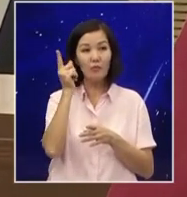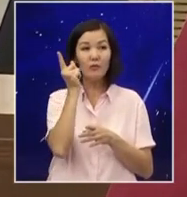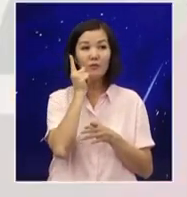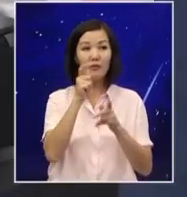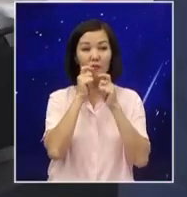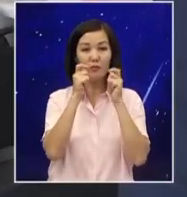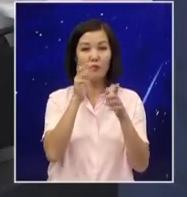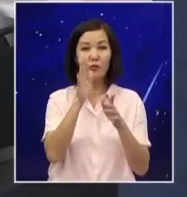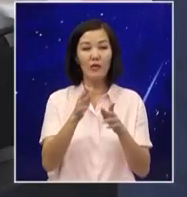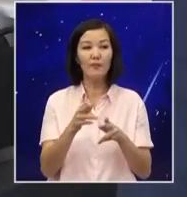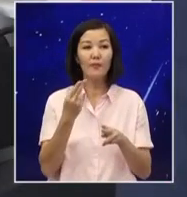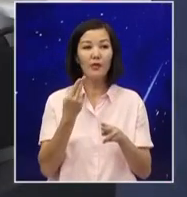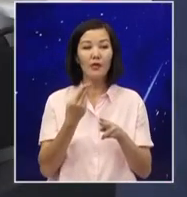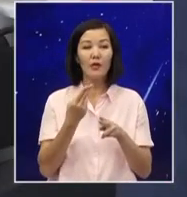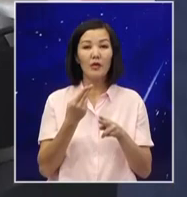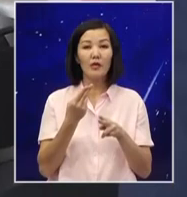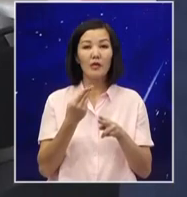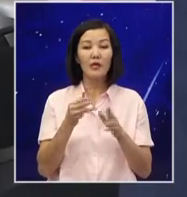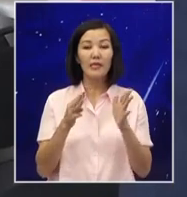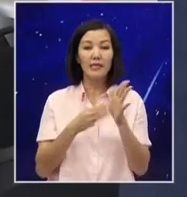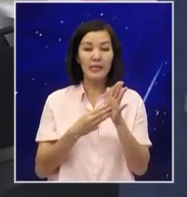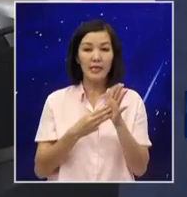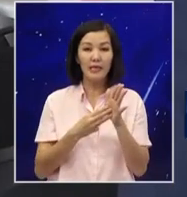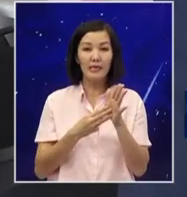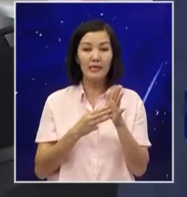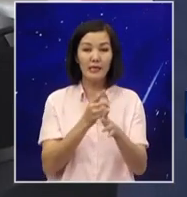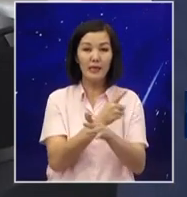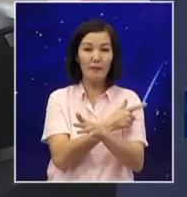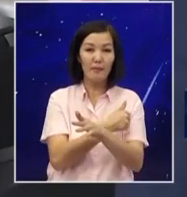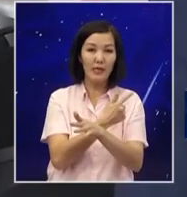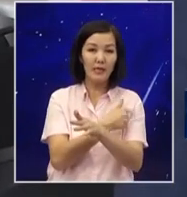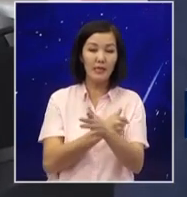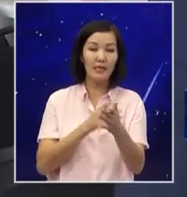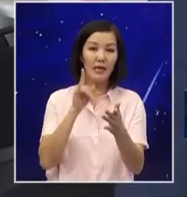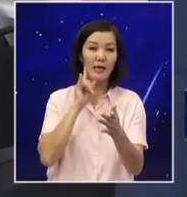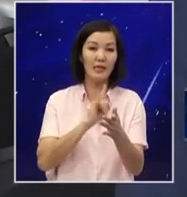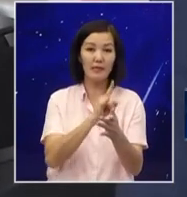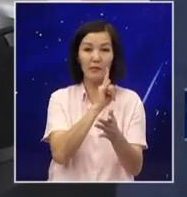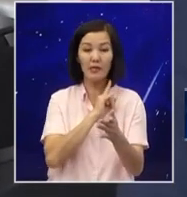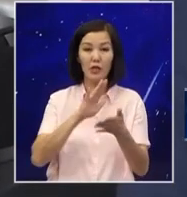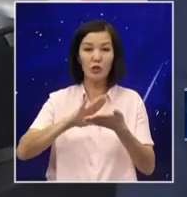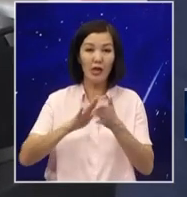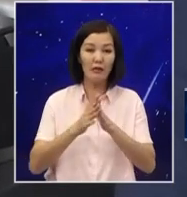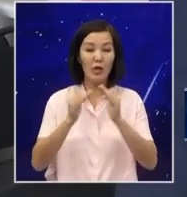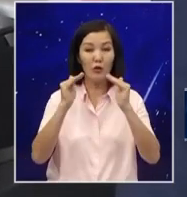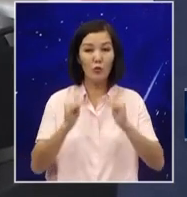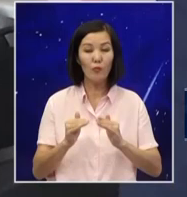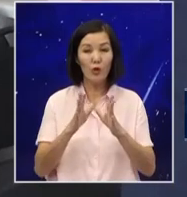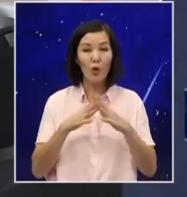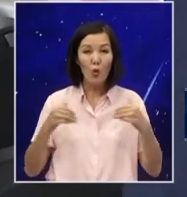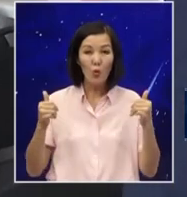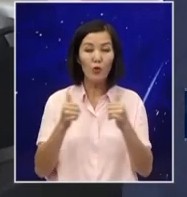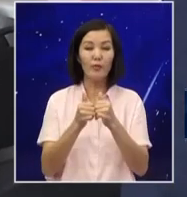соға. Осы жылдығы айтатын болсақ, 8 медбикеге, мысалы, жағдай төмен, көппалы отбасыларға